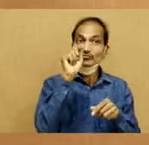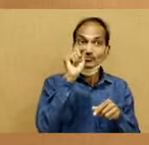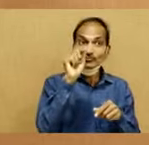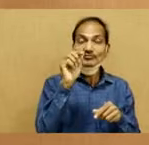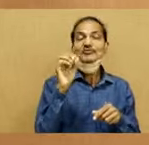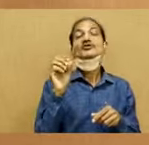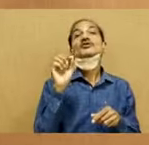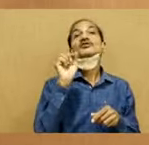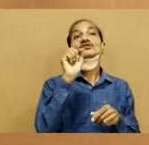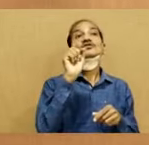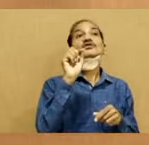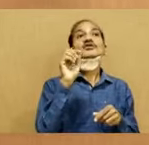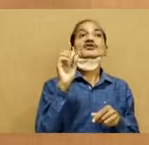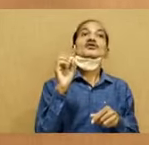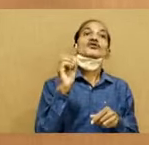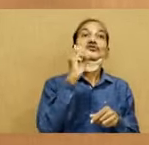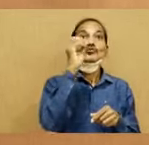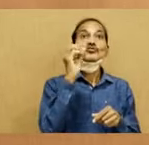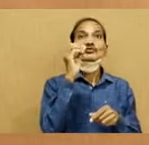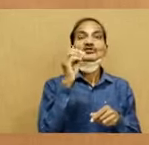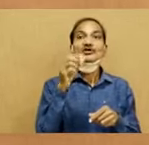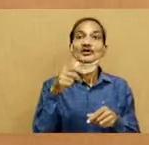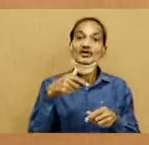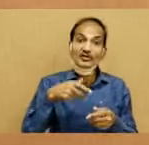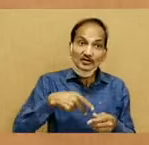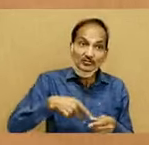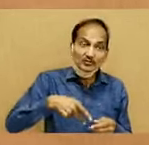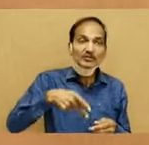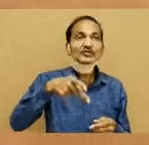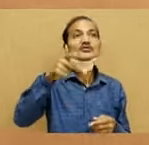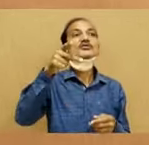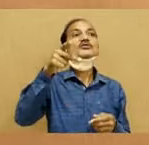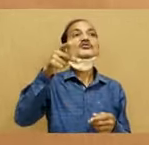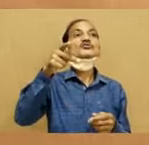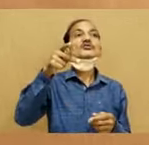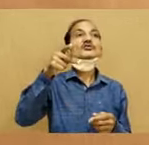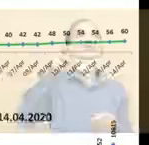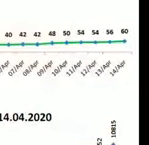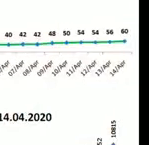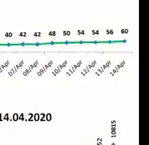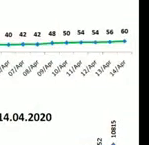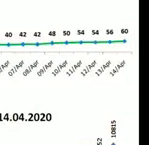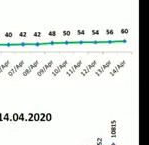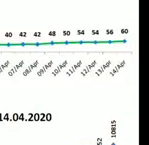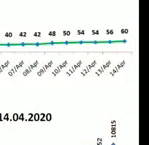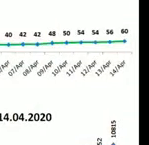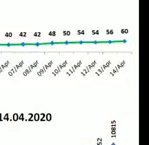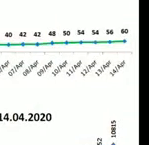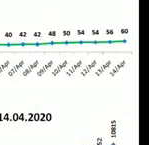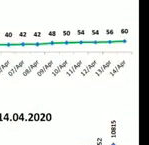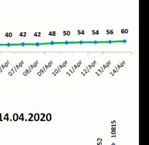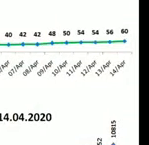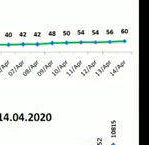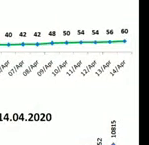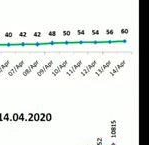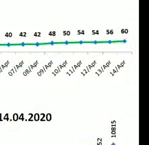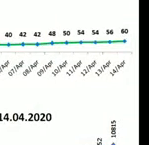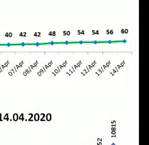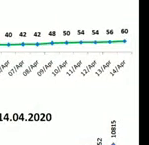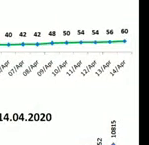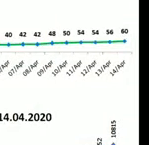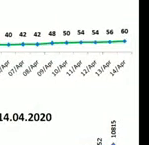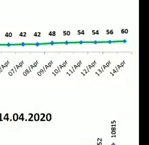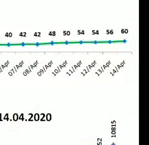ଓଡ଼ିଶା କେମିତି ଯାଉଛି ଏବଂ ଭାରତ କିପରି ଭାବରେ, ଏଇଟା ଦେଖନ୍ତୁ ଏଇ ସ୍ଲାଇଡ଼ଟା। ଶ୍ରୀଯୁକ୍ତ ମିଶ୍ର, ଏଇ ସ୍ଲାଇଡ଼ଟା